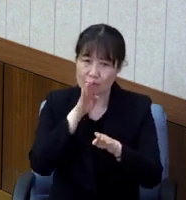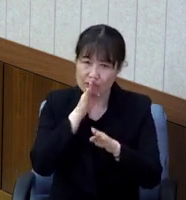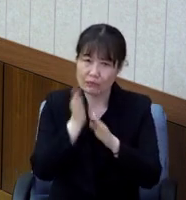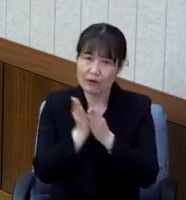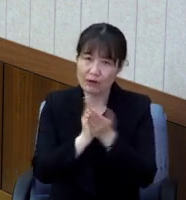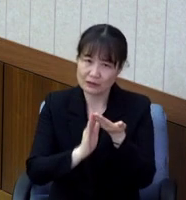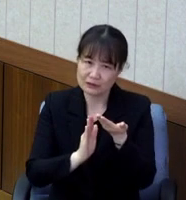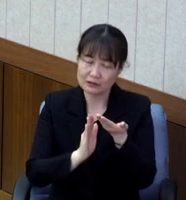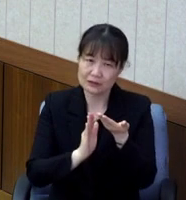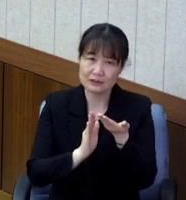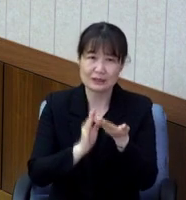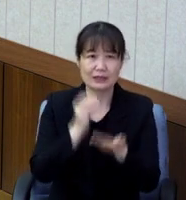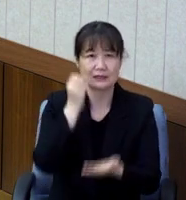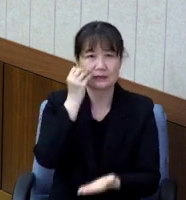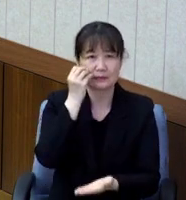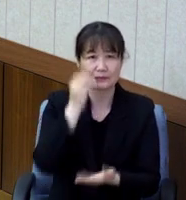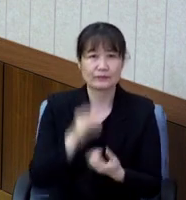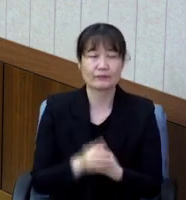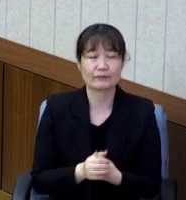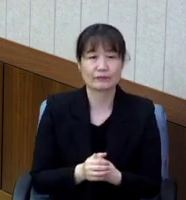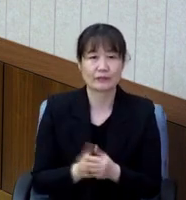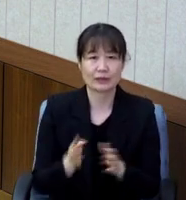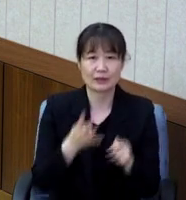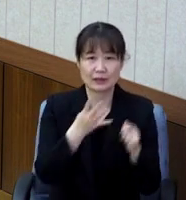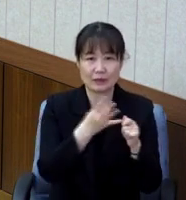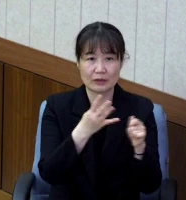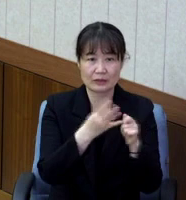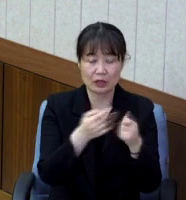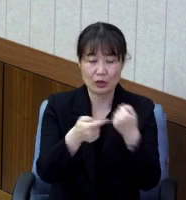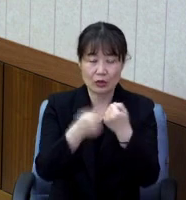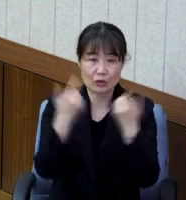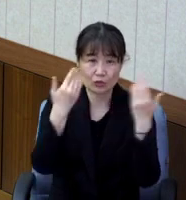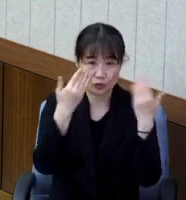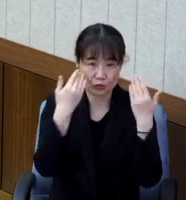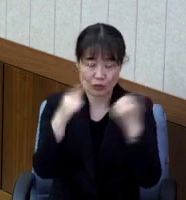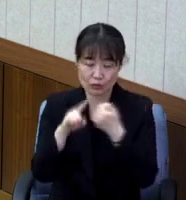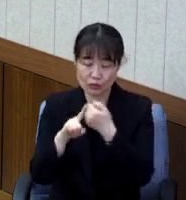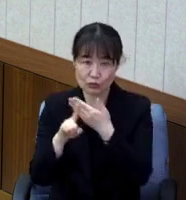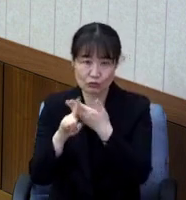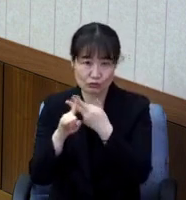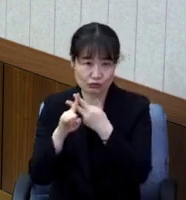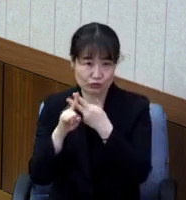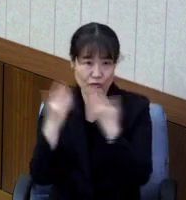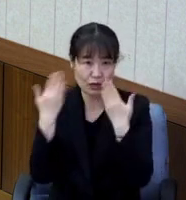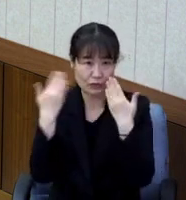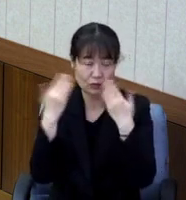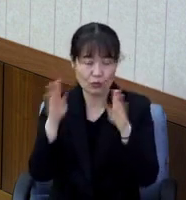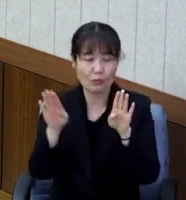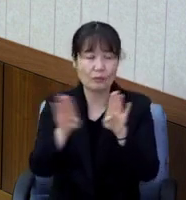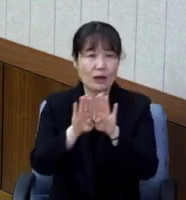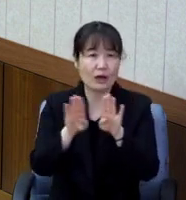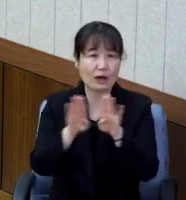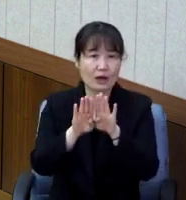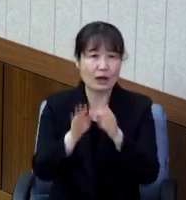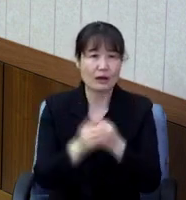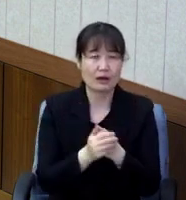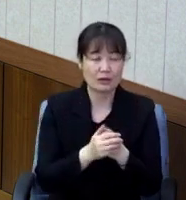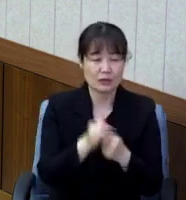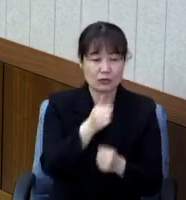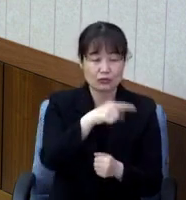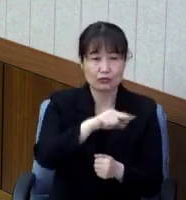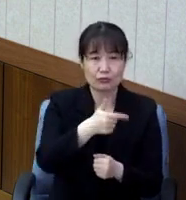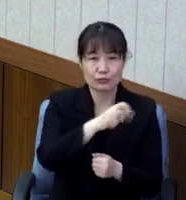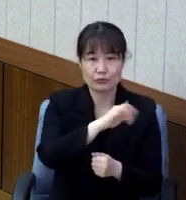싶습니다. 네 번째, 훈민초등학교와 중학교의 정문 문제입니다. 화면과 같이